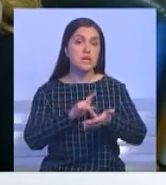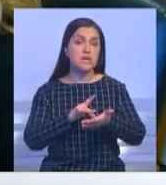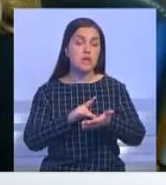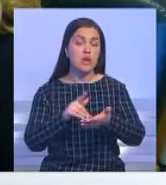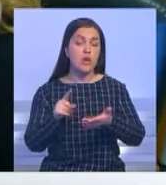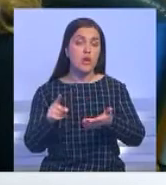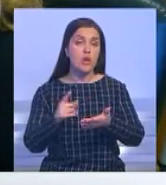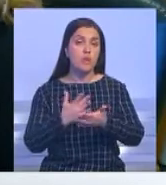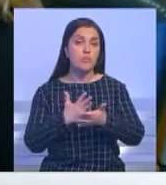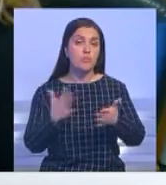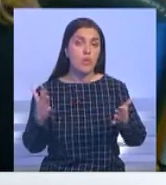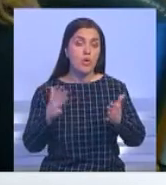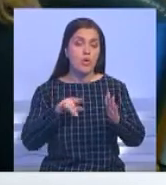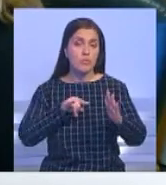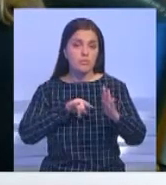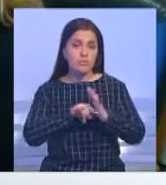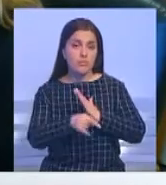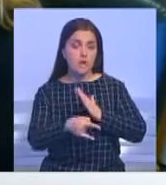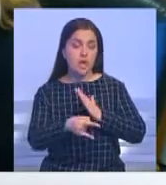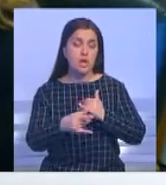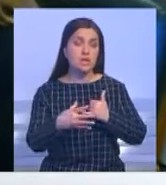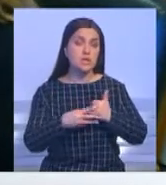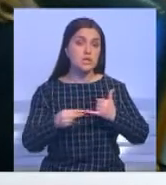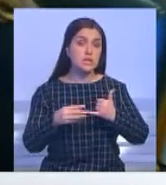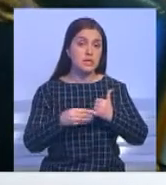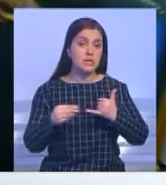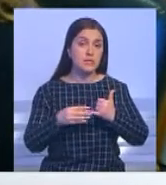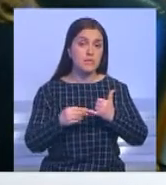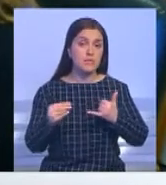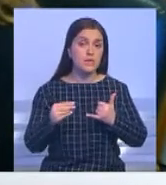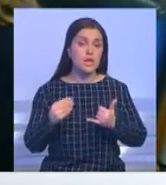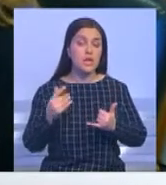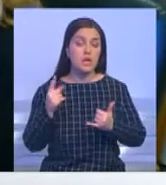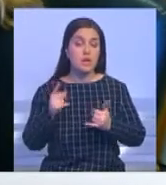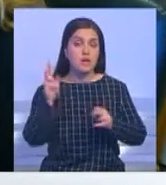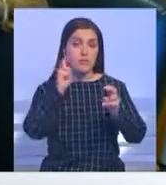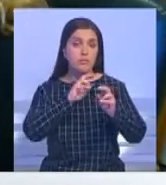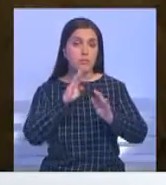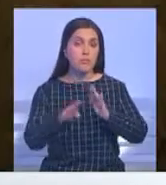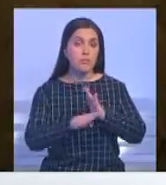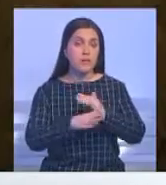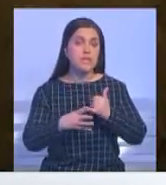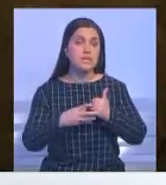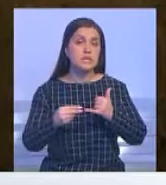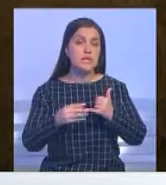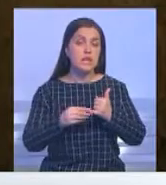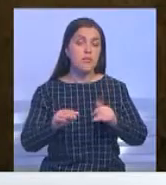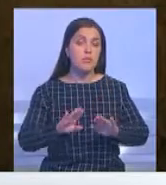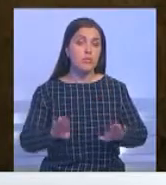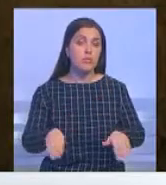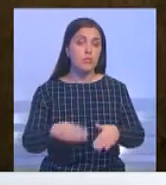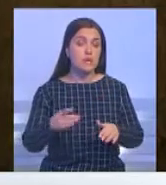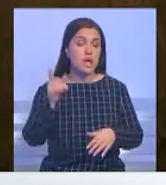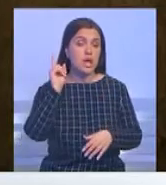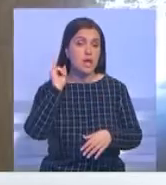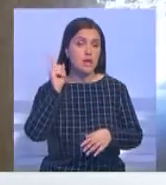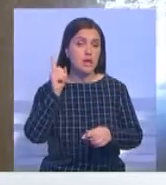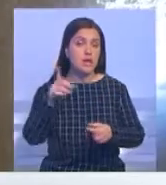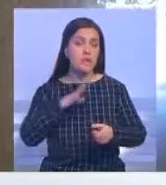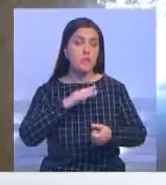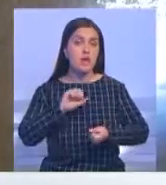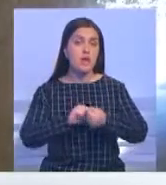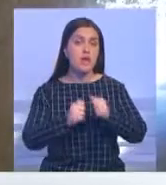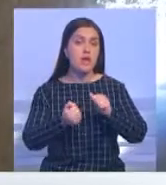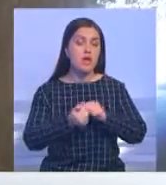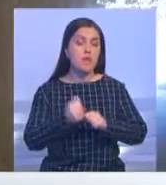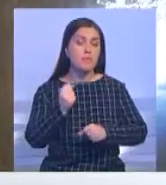больше всего страдают от этого явления, и есть ли под этими кварталами подземные пустоты. Древние римские каменоломни под городом